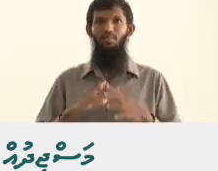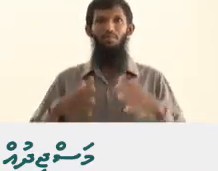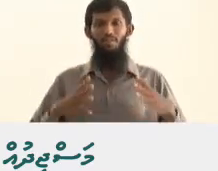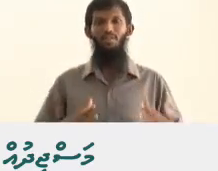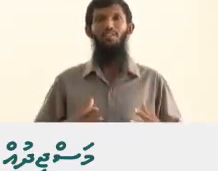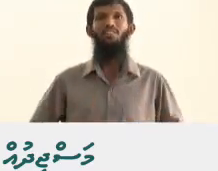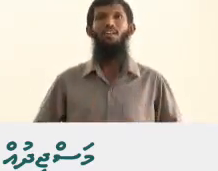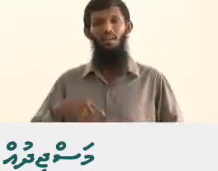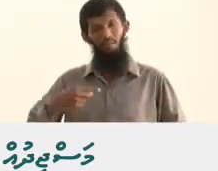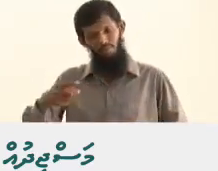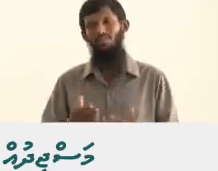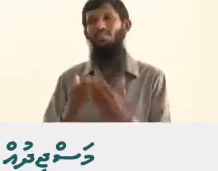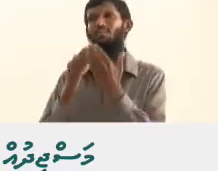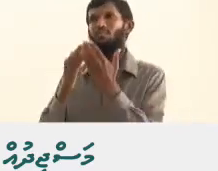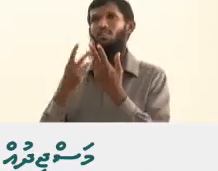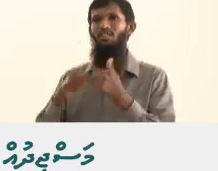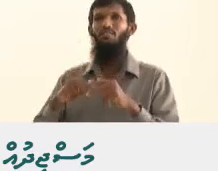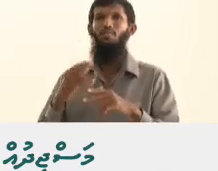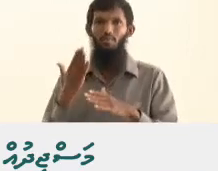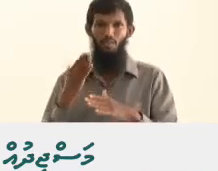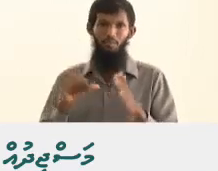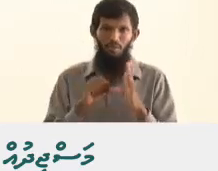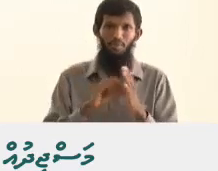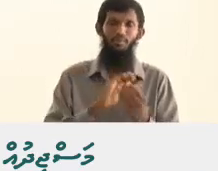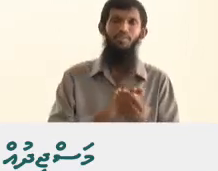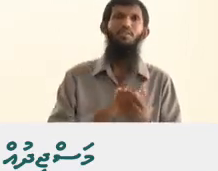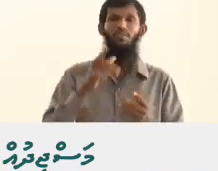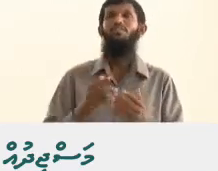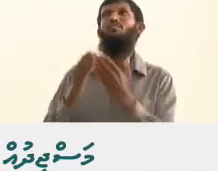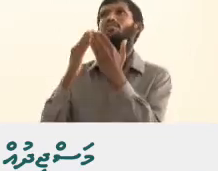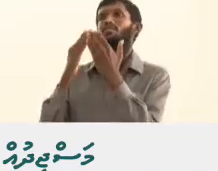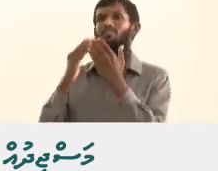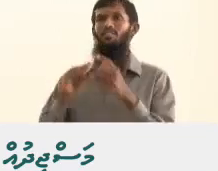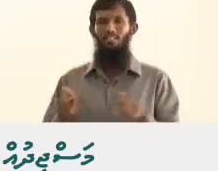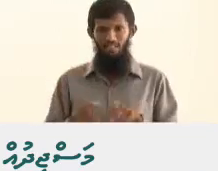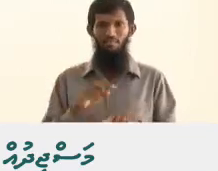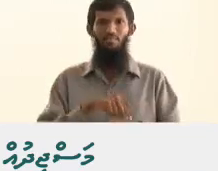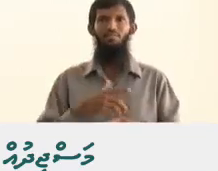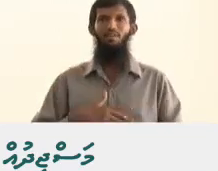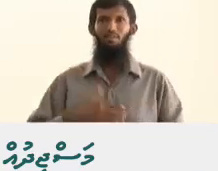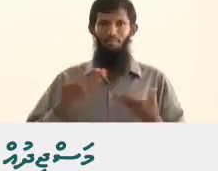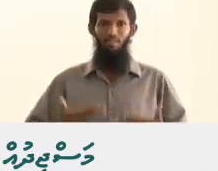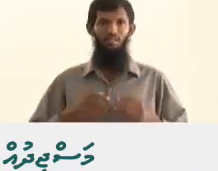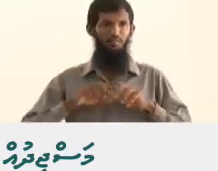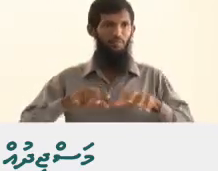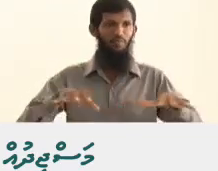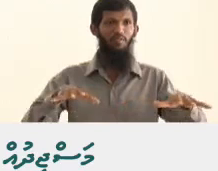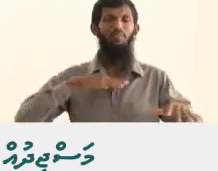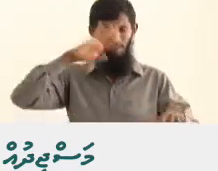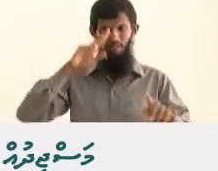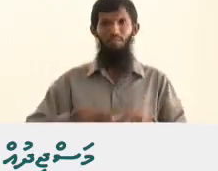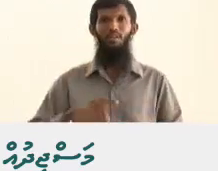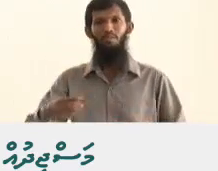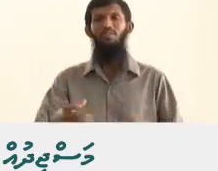hazratuga dua dennewumak egotun mifada nuba balitakun salamakkan devwuman edi kirit rasulullah sallallahu alaihi